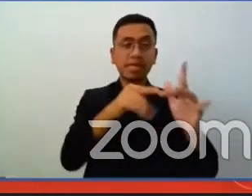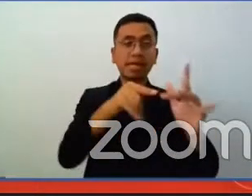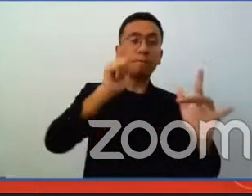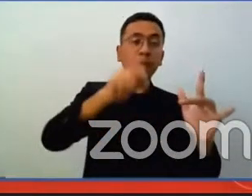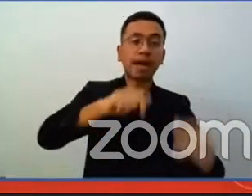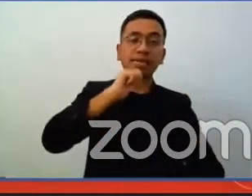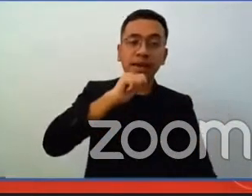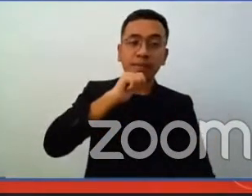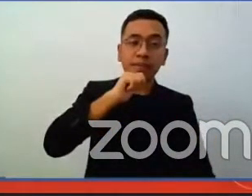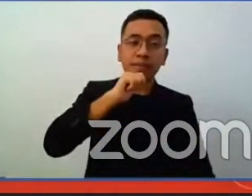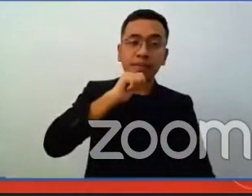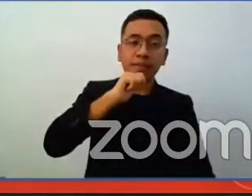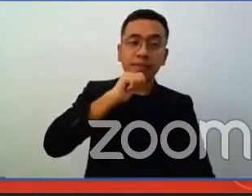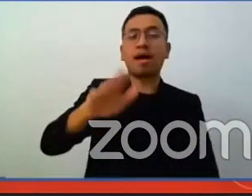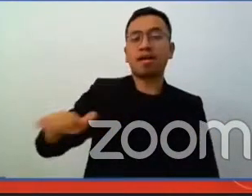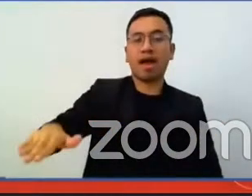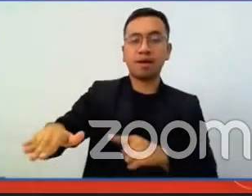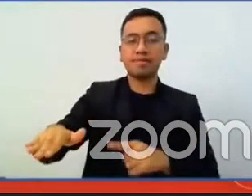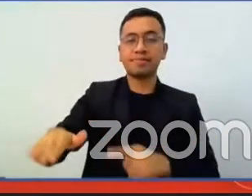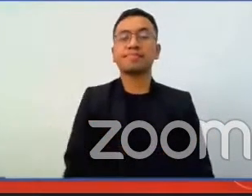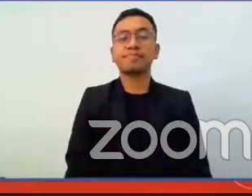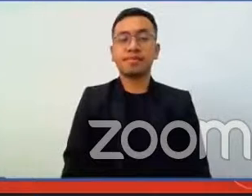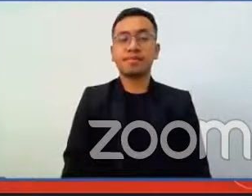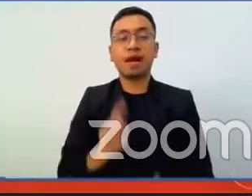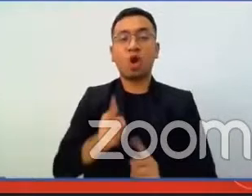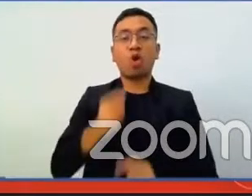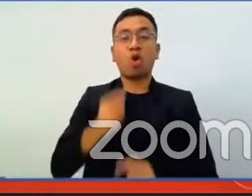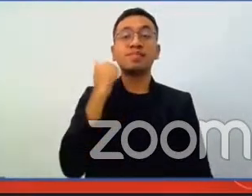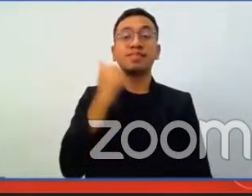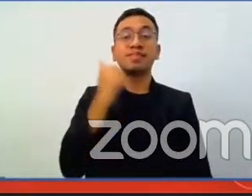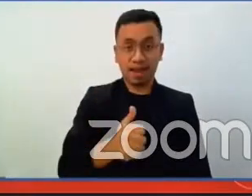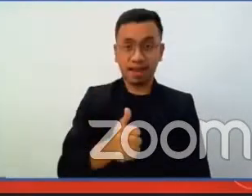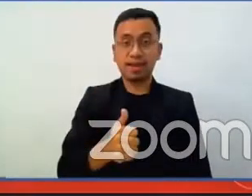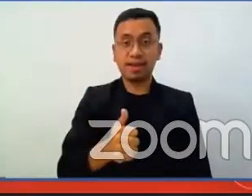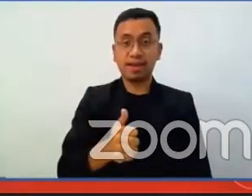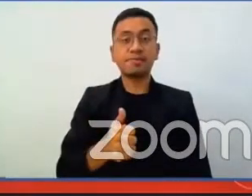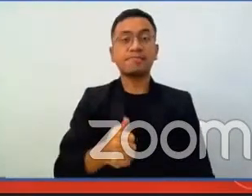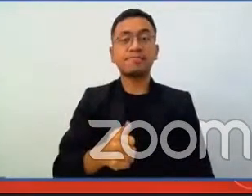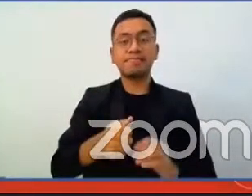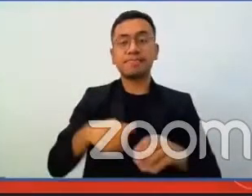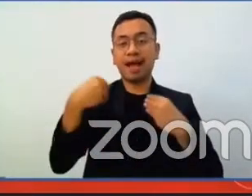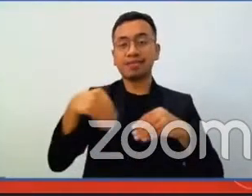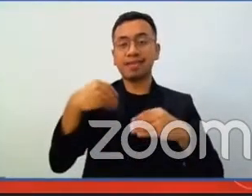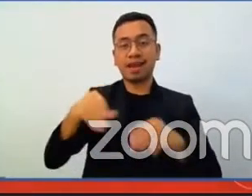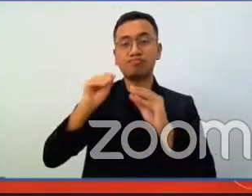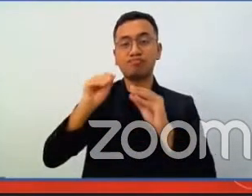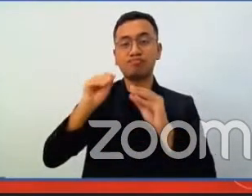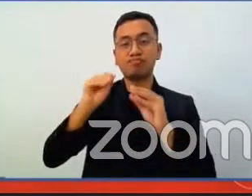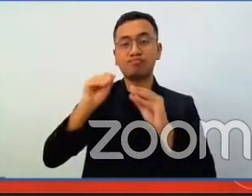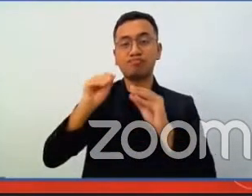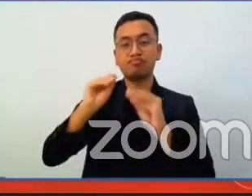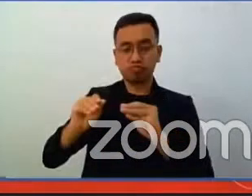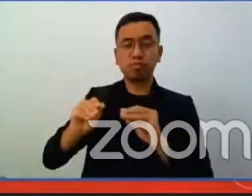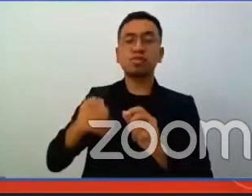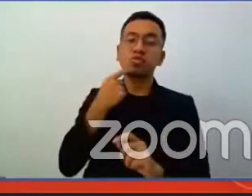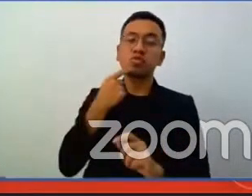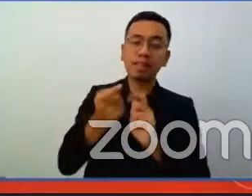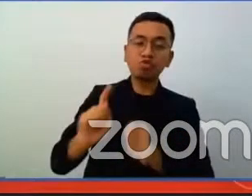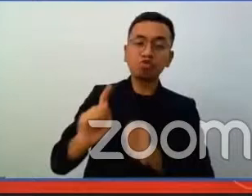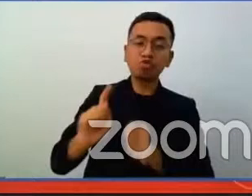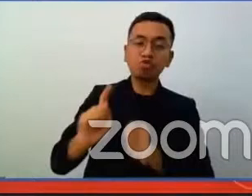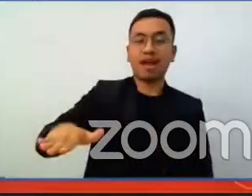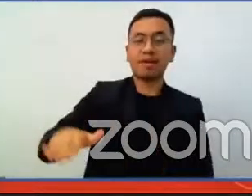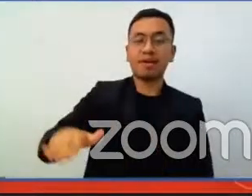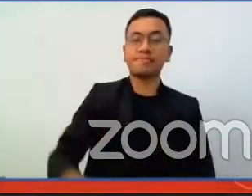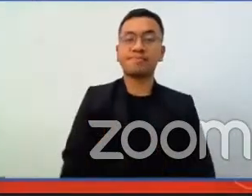Jadi biasakan menguji bahan ajar yang kita kembangkan dengan siswa kita. Aplikasi virtual lab ini harus